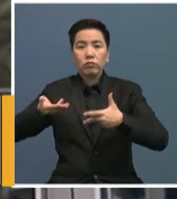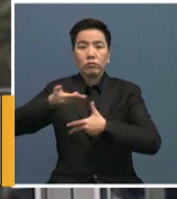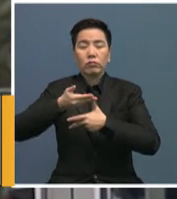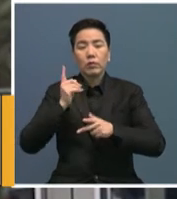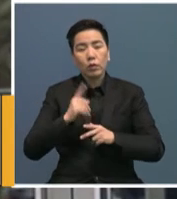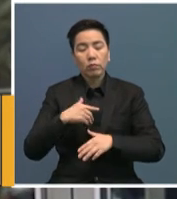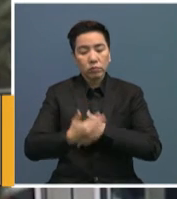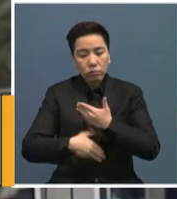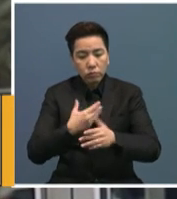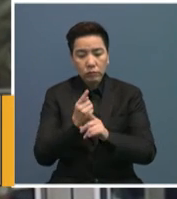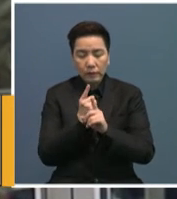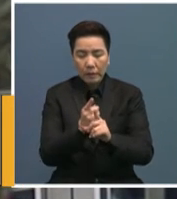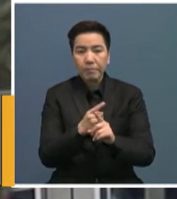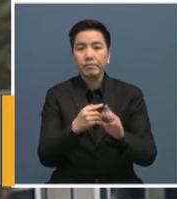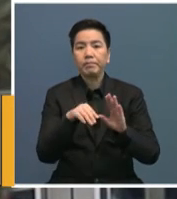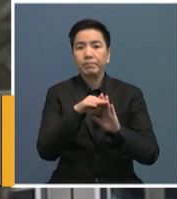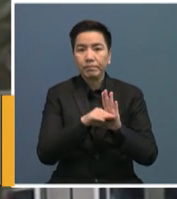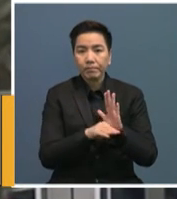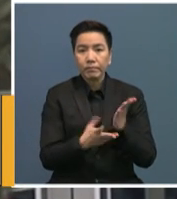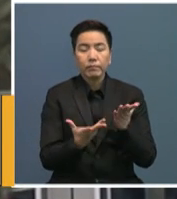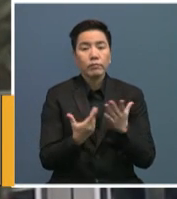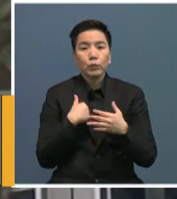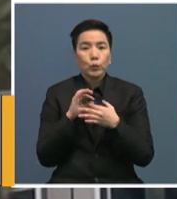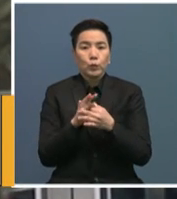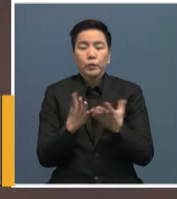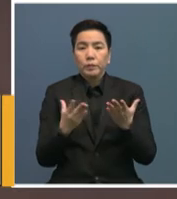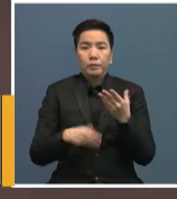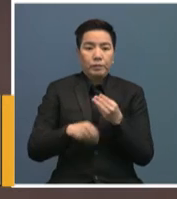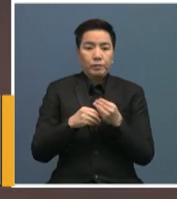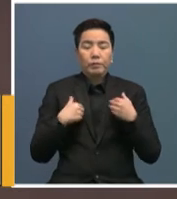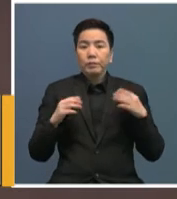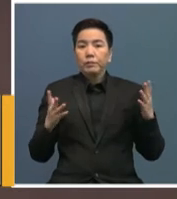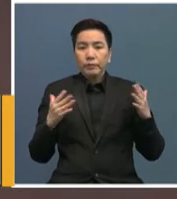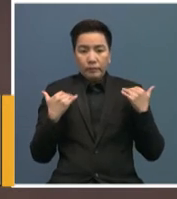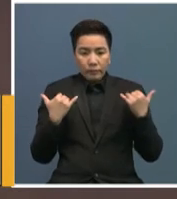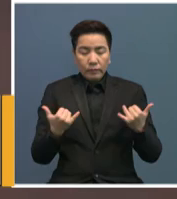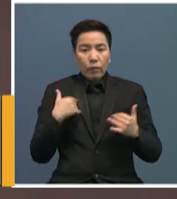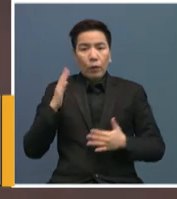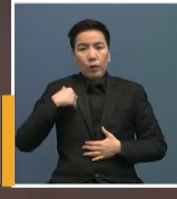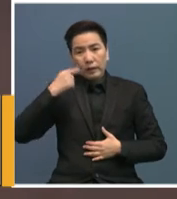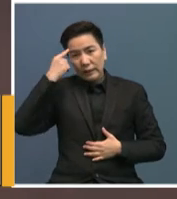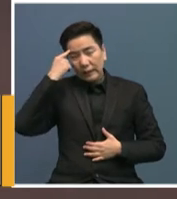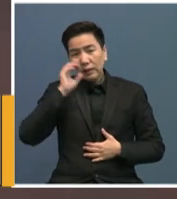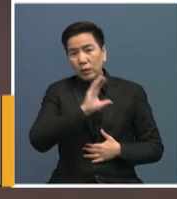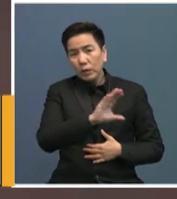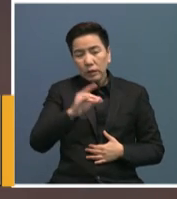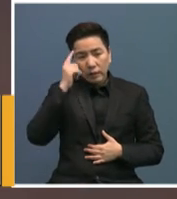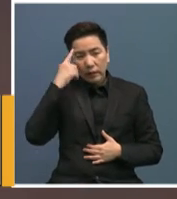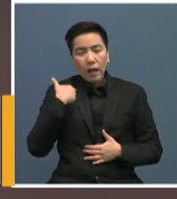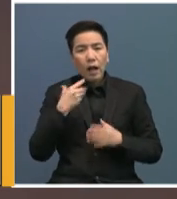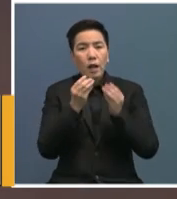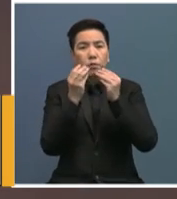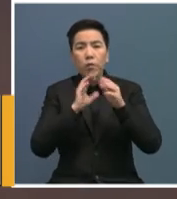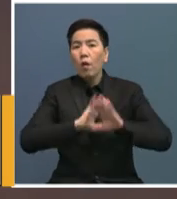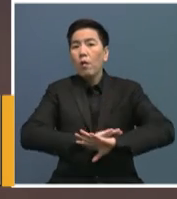จะคงเดินตามระเบียบวาระการประชุมต่อไปซึ่งไม่ได้มีข้อกังวลใดแต่อย่างใดนะครับส่วนที่มีความเห็นเรื่องของการบทความ